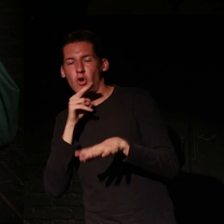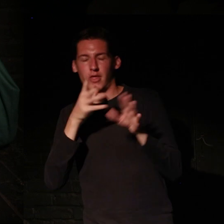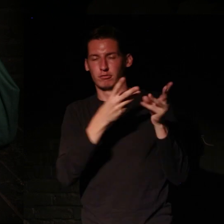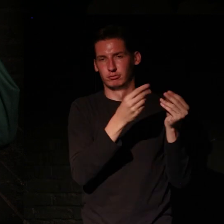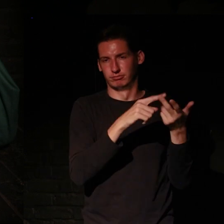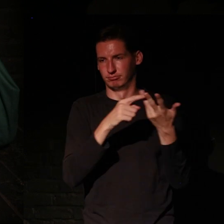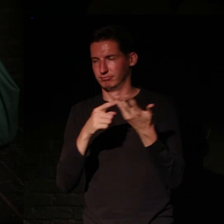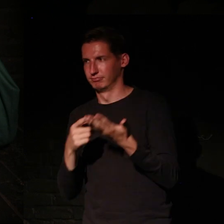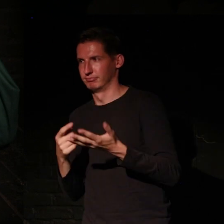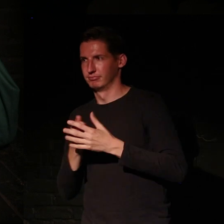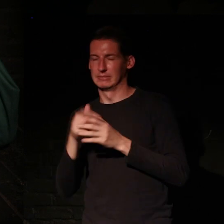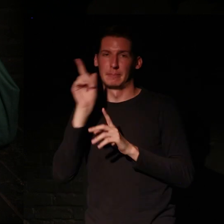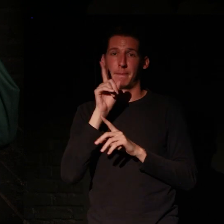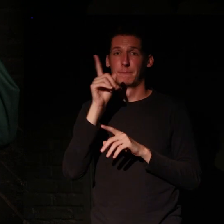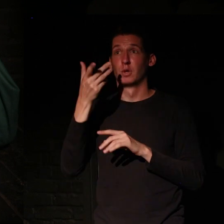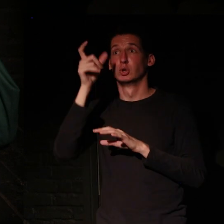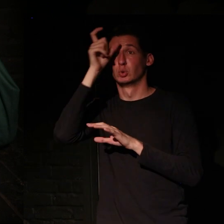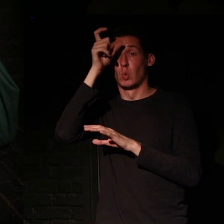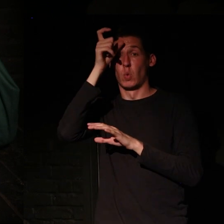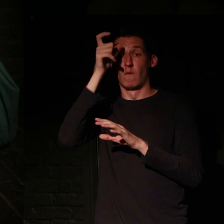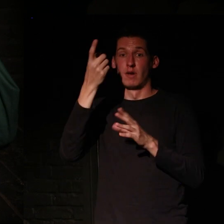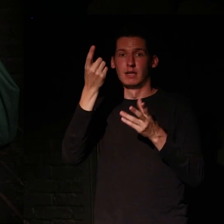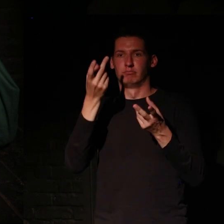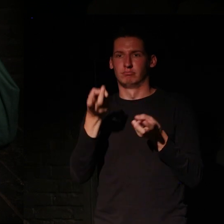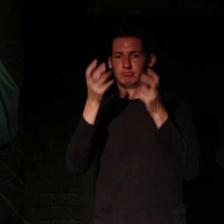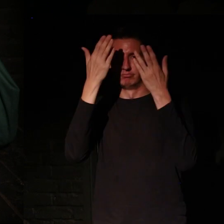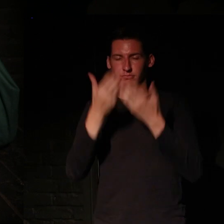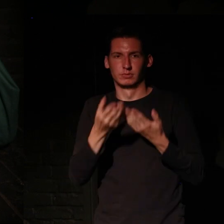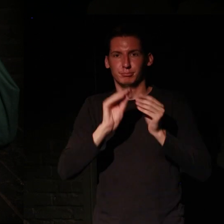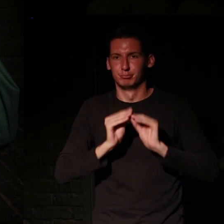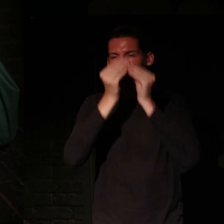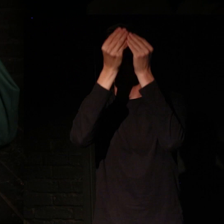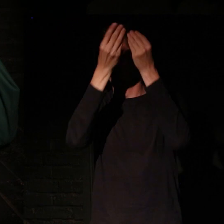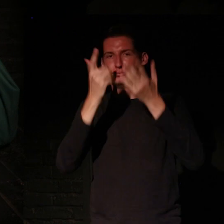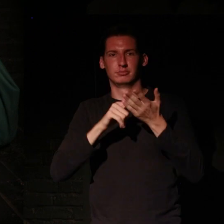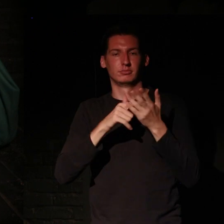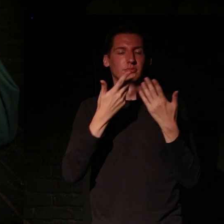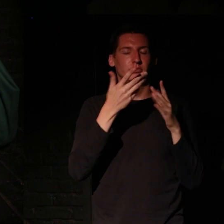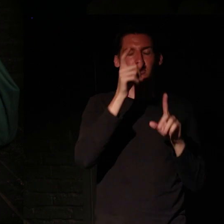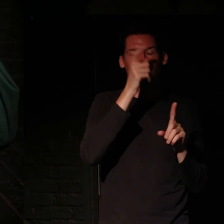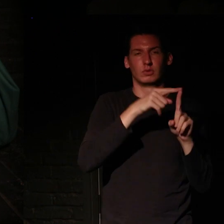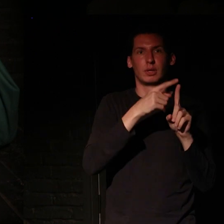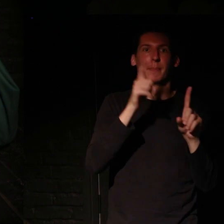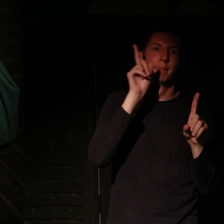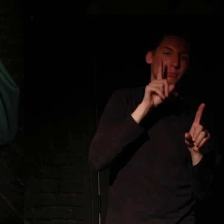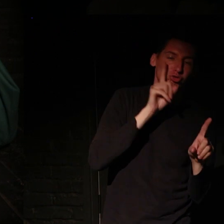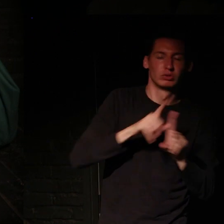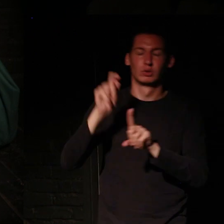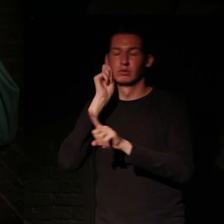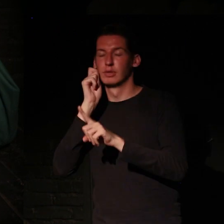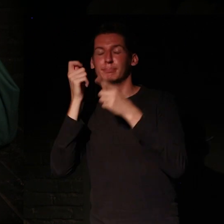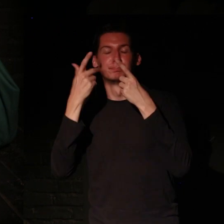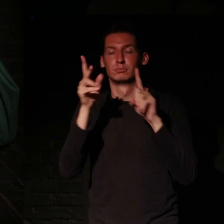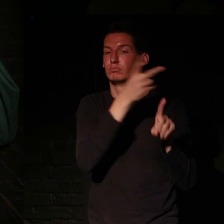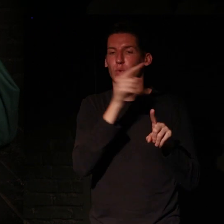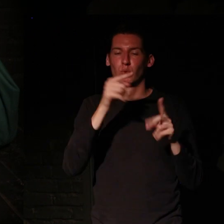Więc człowiek stworzony jako dwie skrajności, mężczyzna i kobieta, na podobieństwo